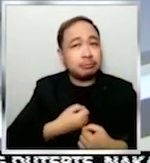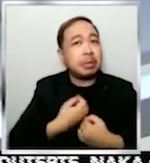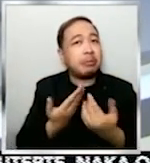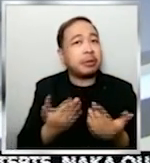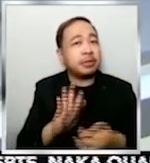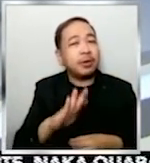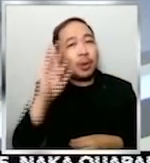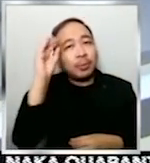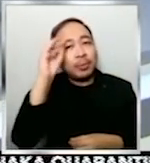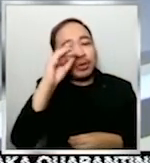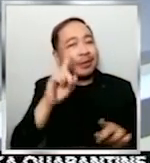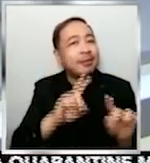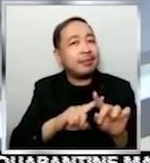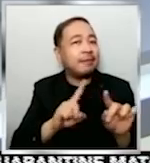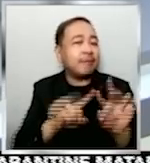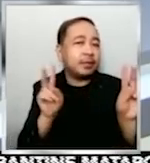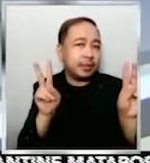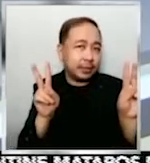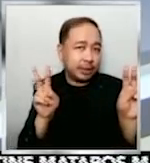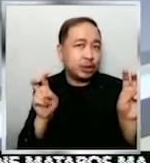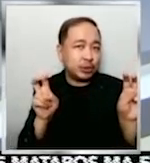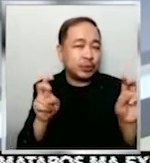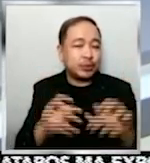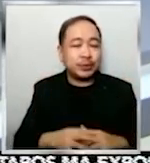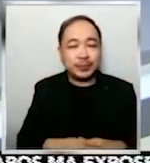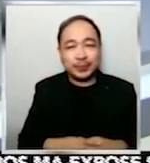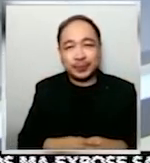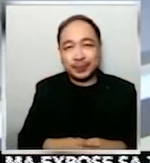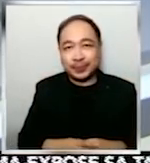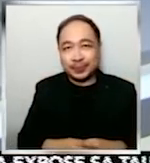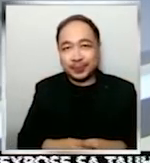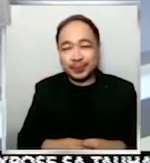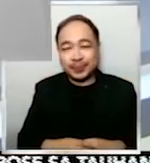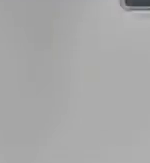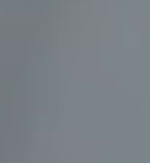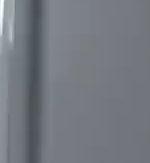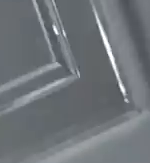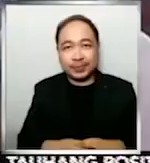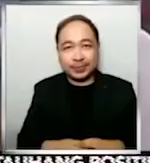sanib-puwersang tinutukan ni na Jude Veneracion, JP Soriano at Salima Refran.